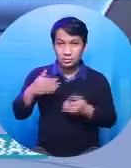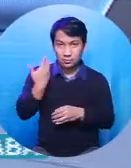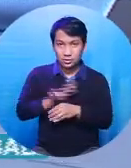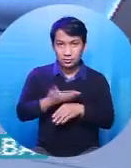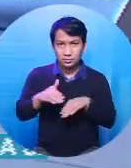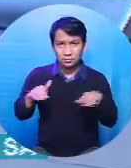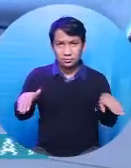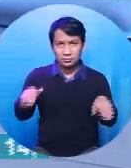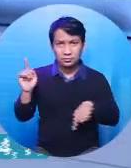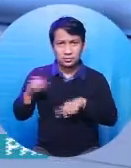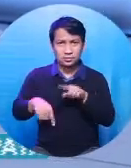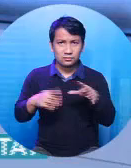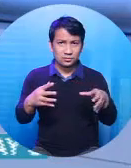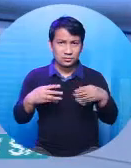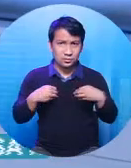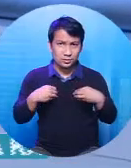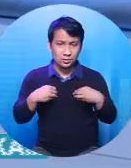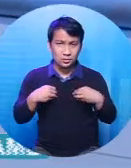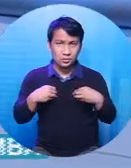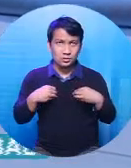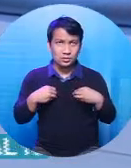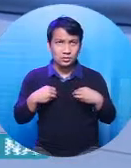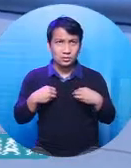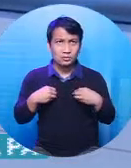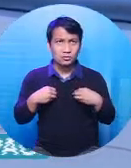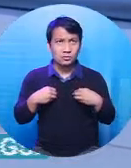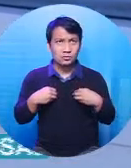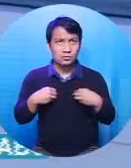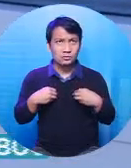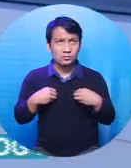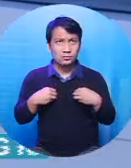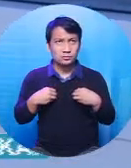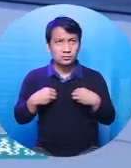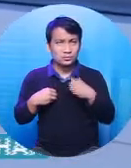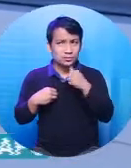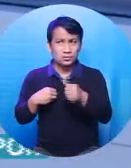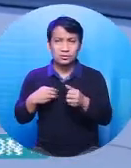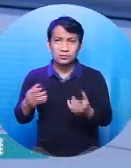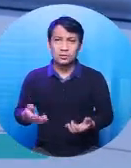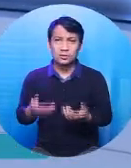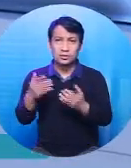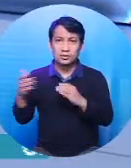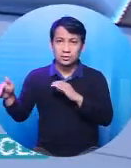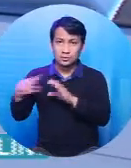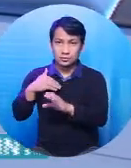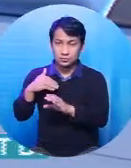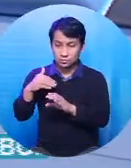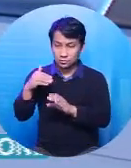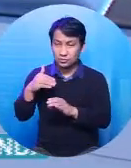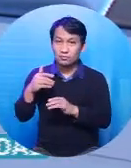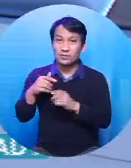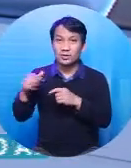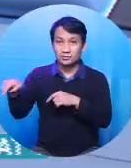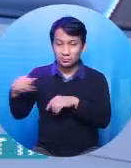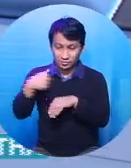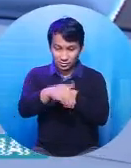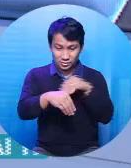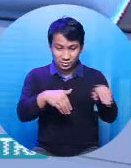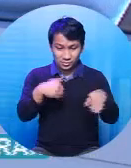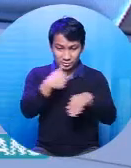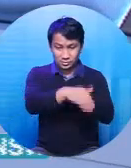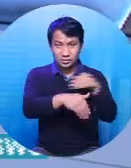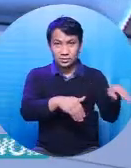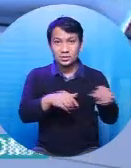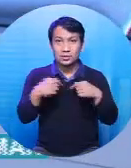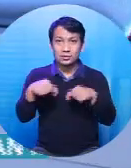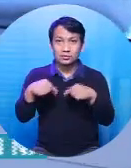pa tinatanggap at sinusunog. Sinusunog talaga ang pinapadala niyang groceries. Iginit ni mister na galing